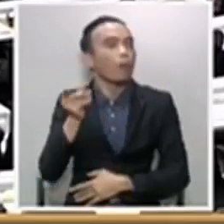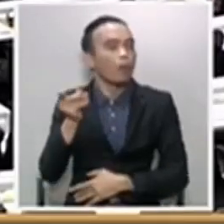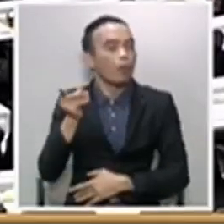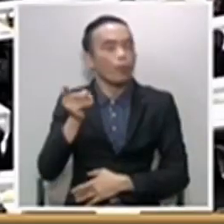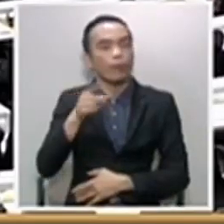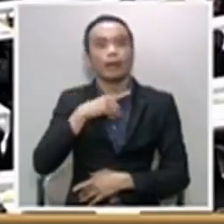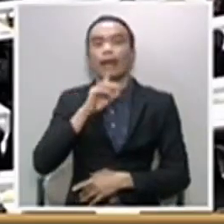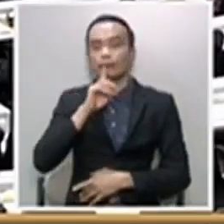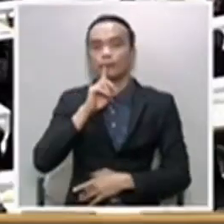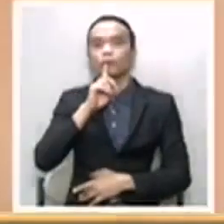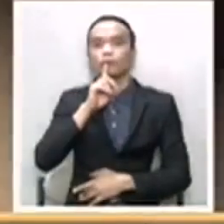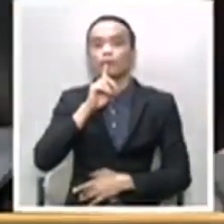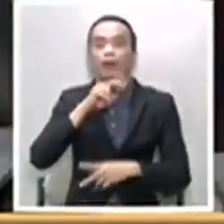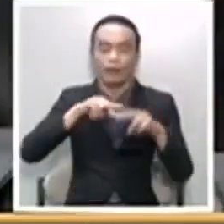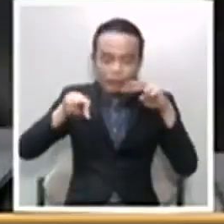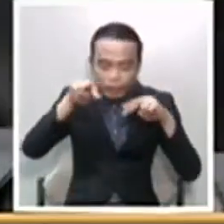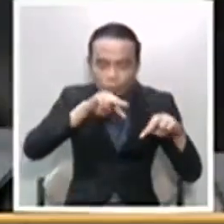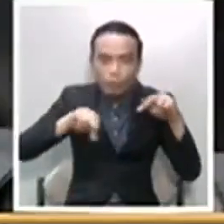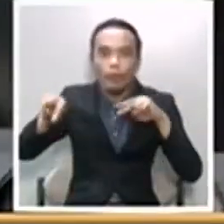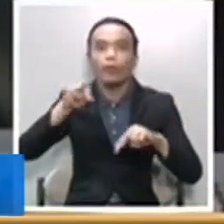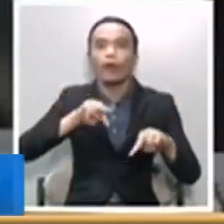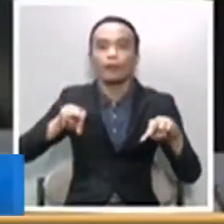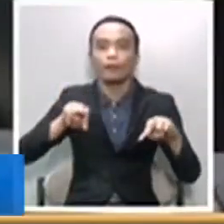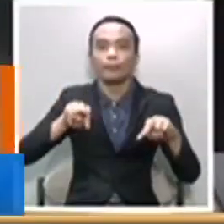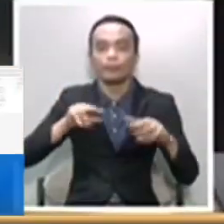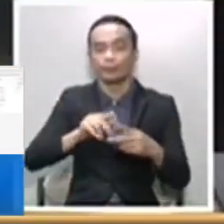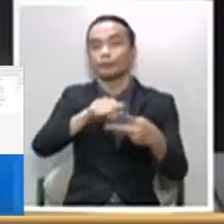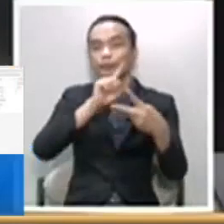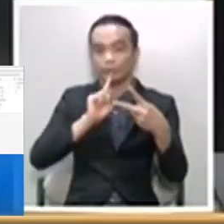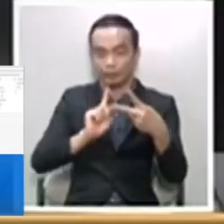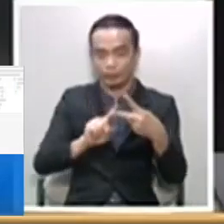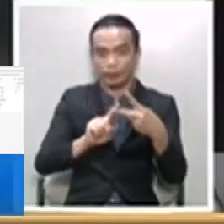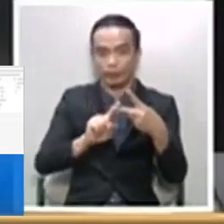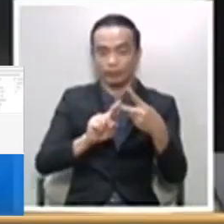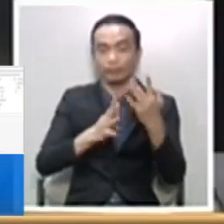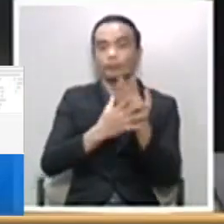ประการที่2สภาผู้แทนราษฎรเป็นองค์กรตามรัฐธรรมนูญ